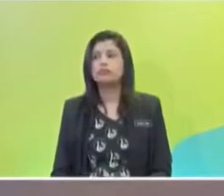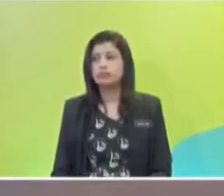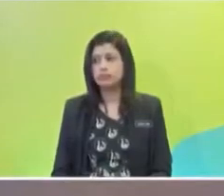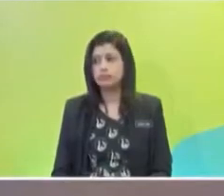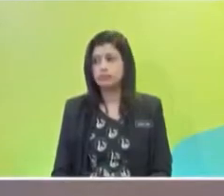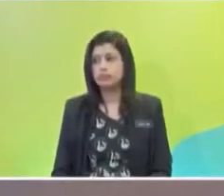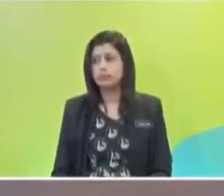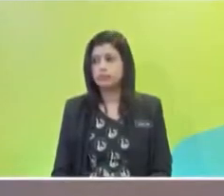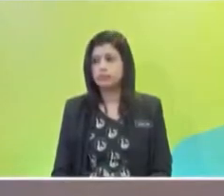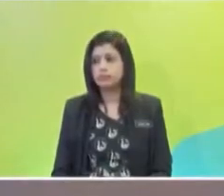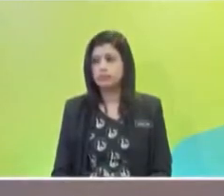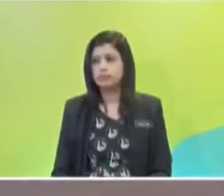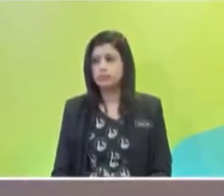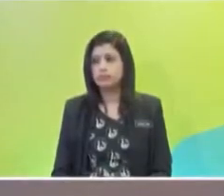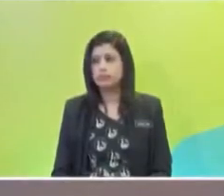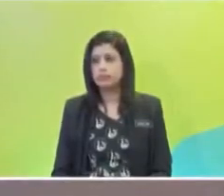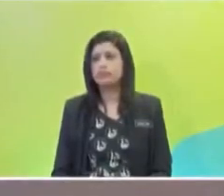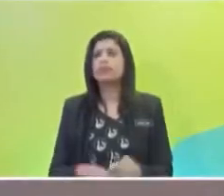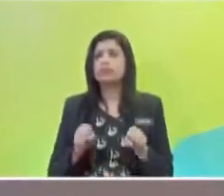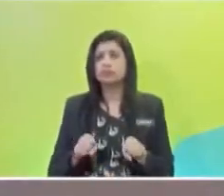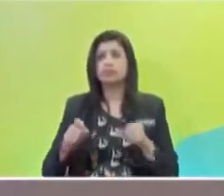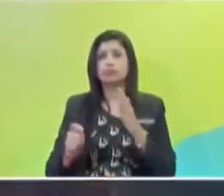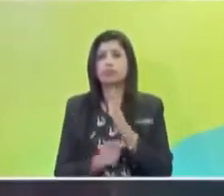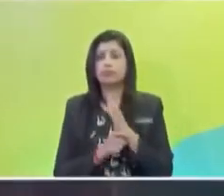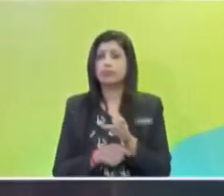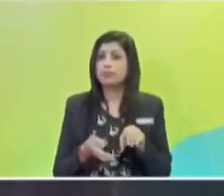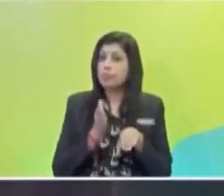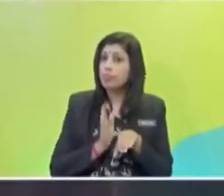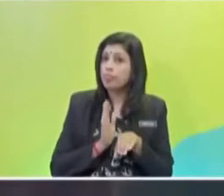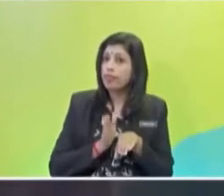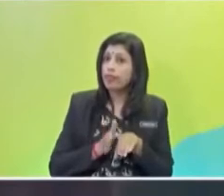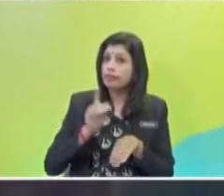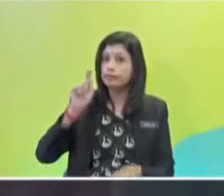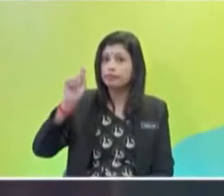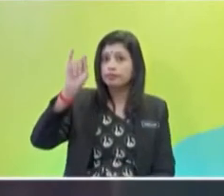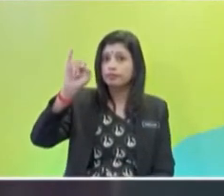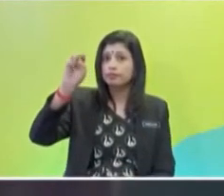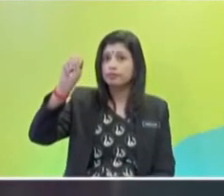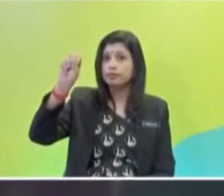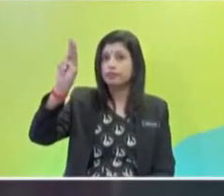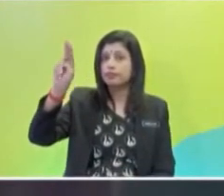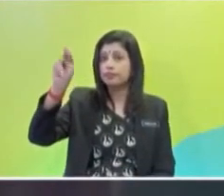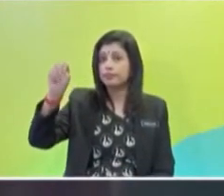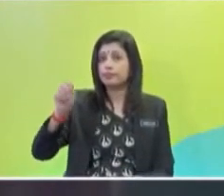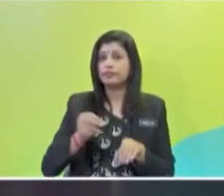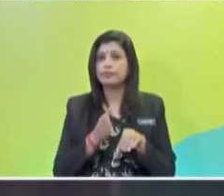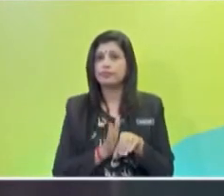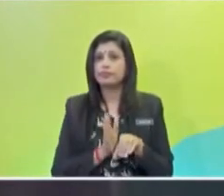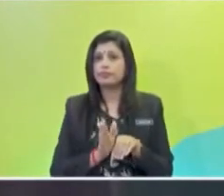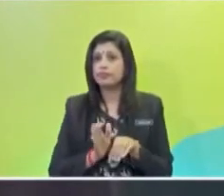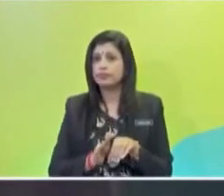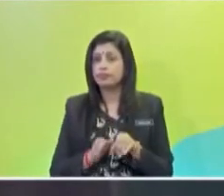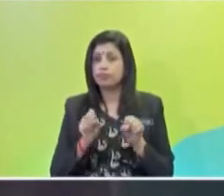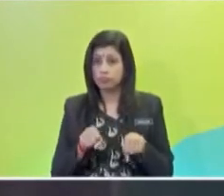gunakan kita boleh tambah dengan timun. Kita boleh letak buah lain seperti cikgu, saya